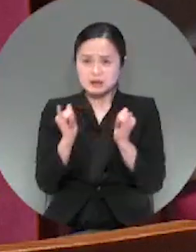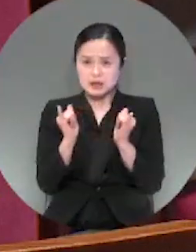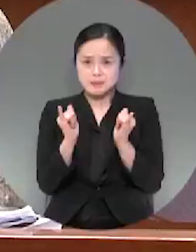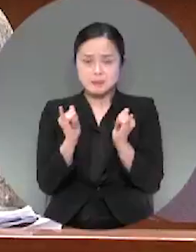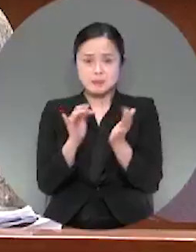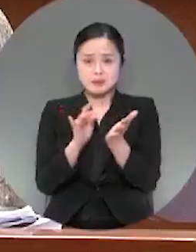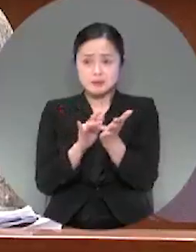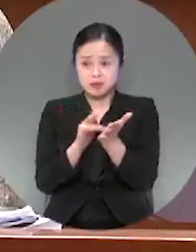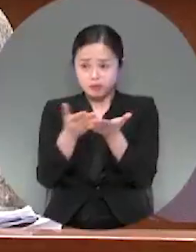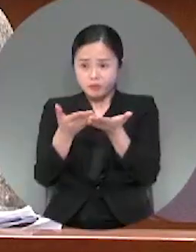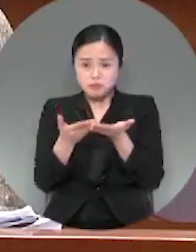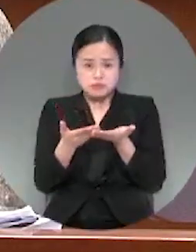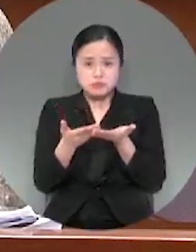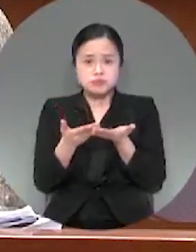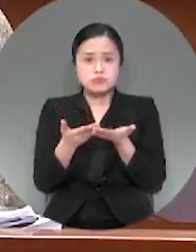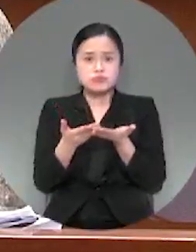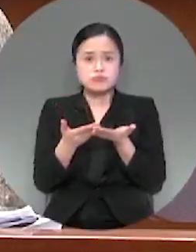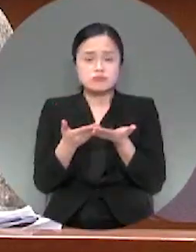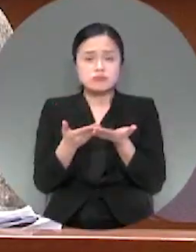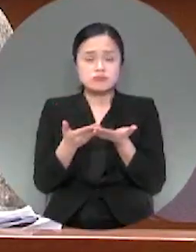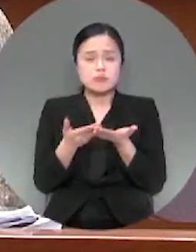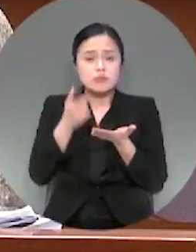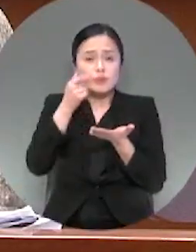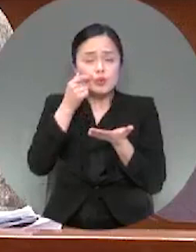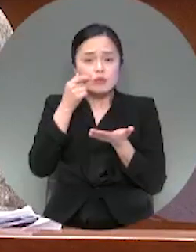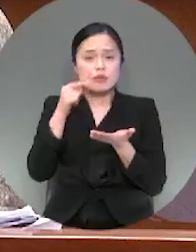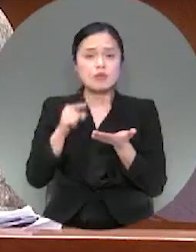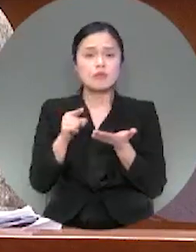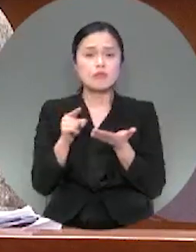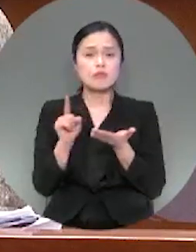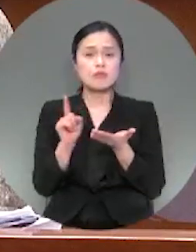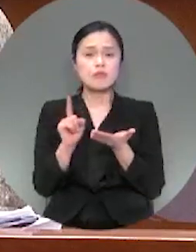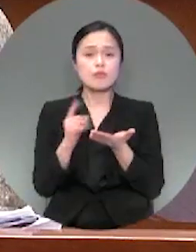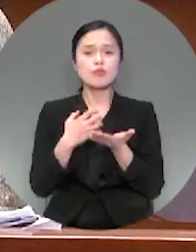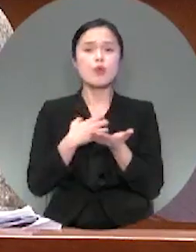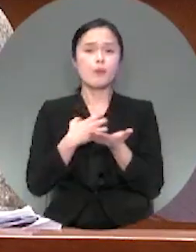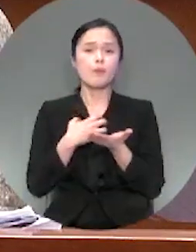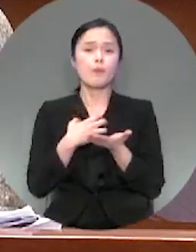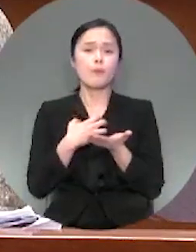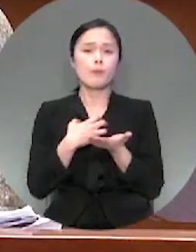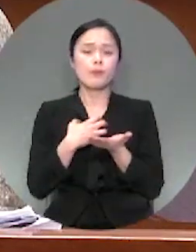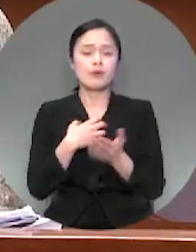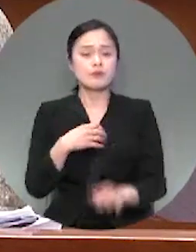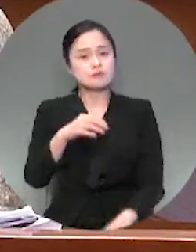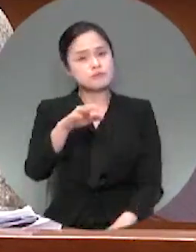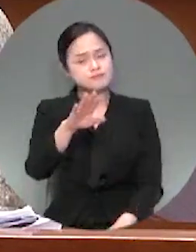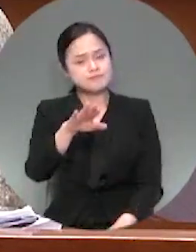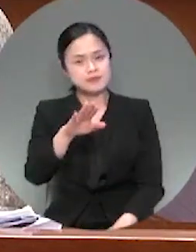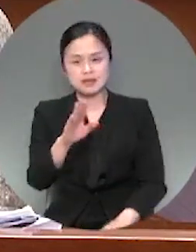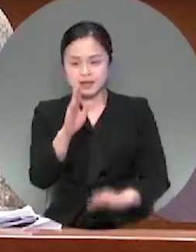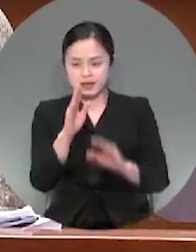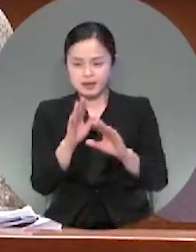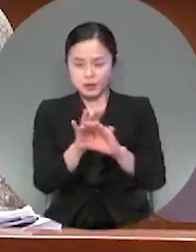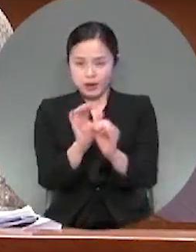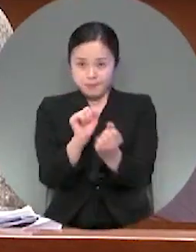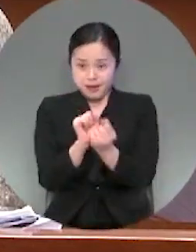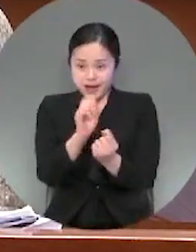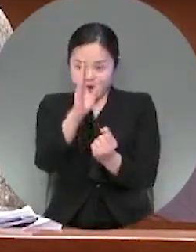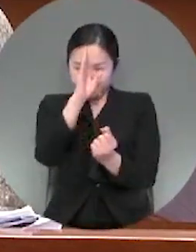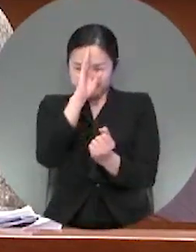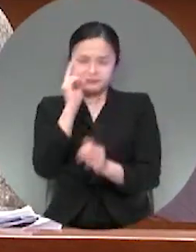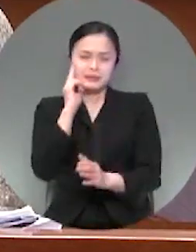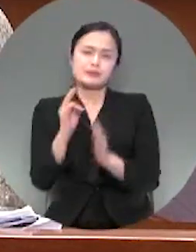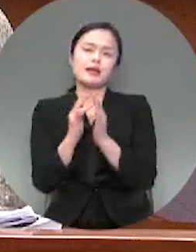다시 설명드리면 고령층이나 기저질환자 같은 위험 요인이 있으신 분들에게 위중증을 예방하는 효과가